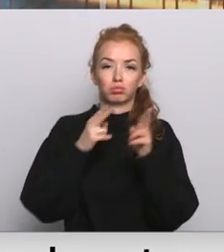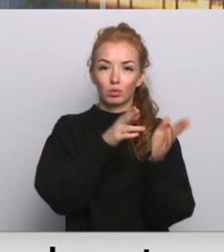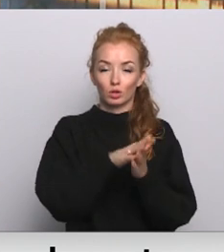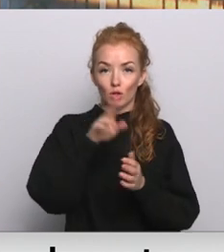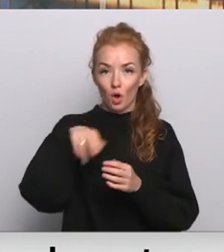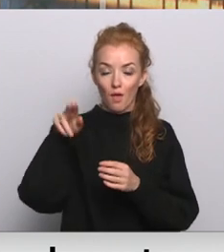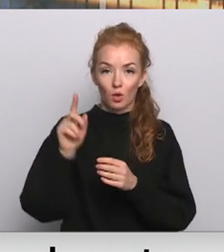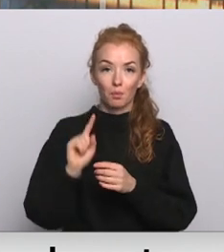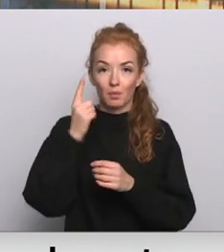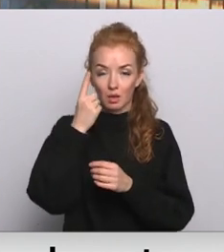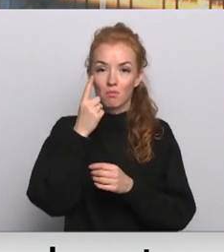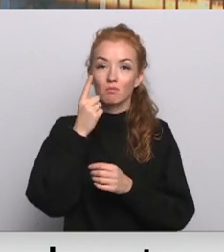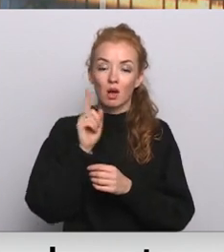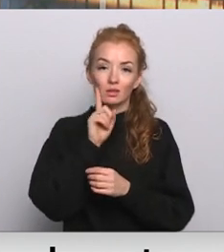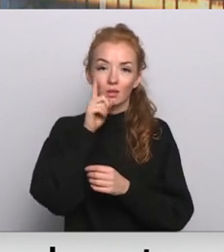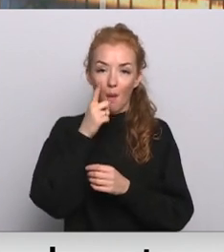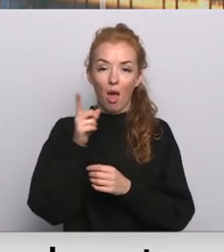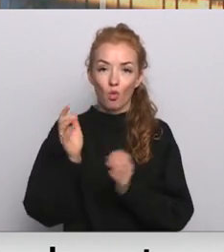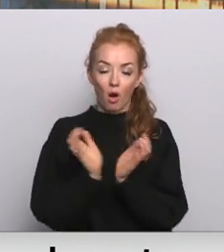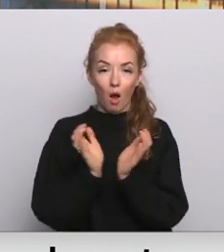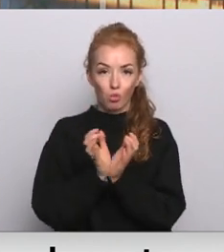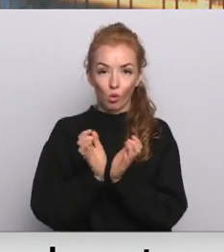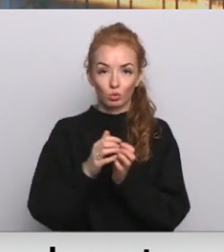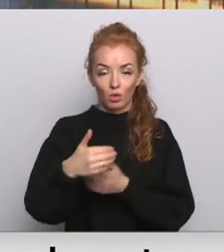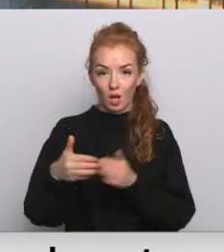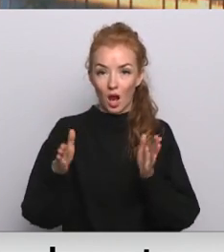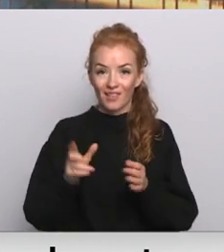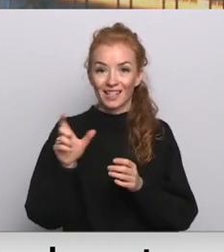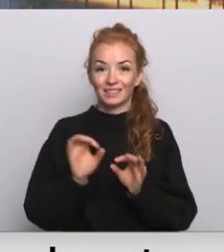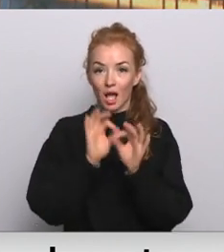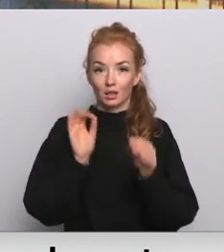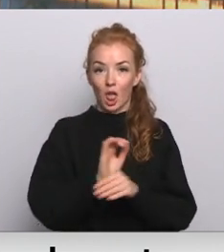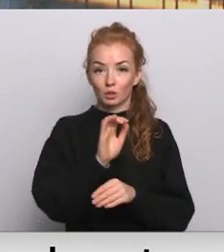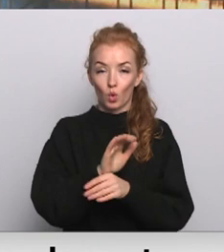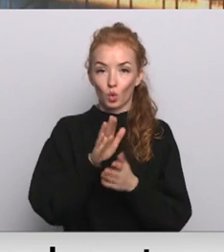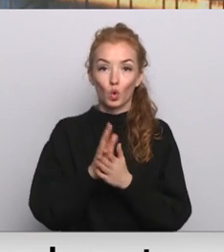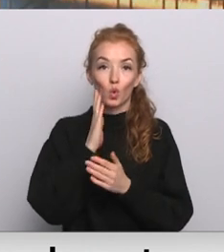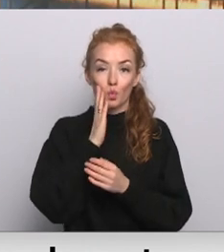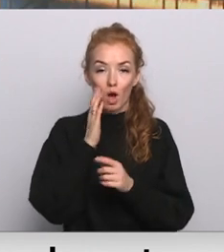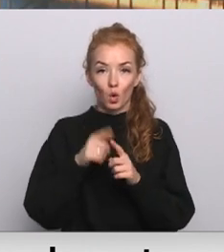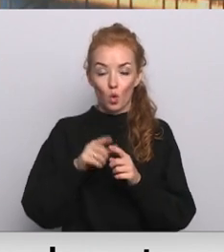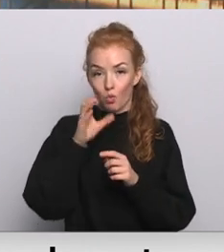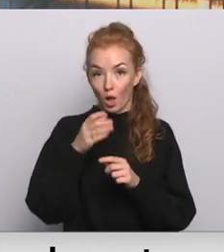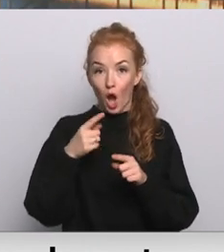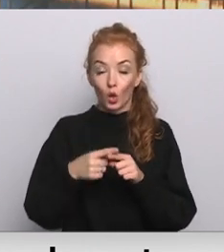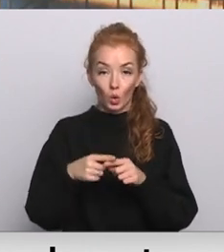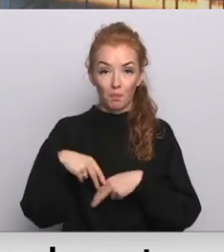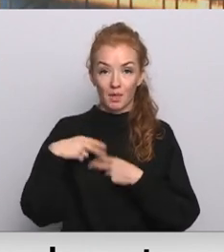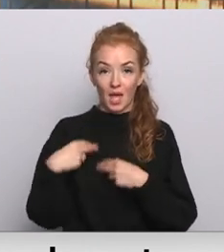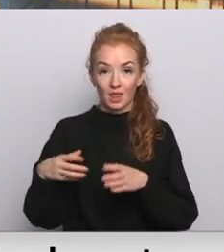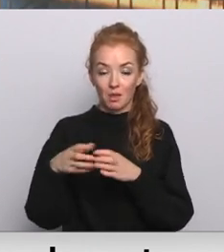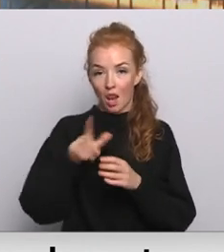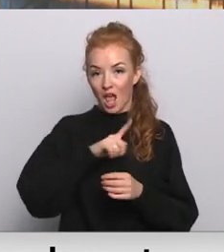aizceļojusi pirmā skābēto kāpostu krava. Drīzumā tiks sākts produkcijas eksports arī uz Rumāniju un Bulgāriju. Kā dzīst biedrībā